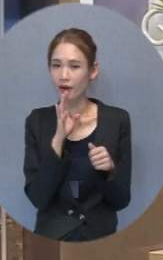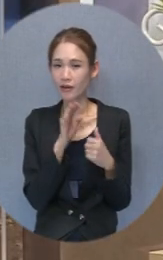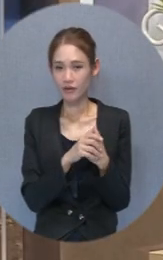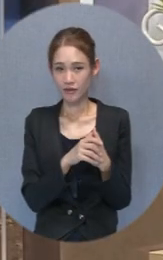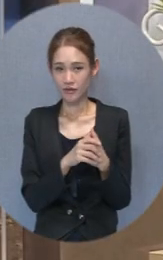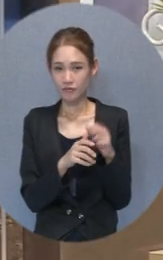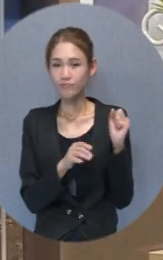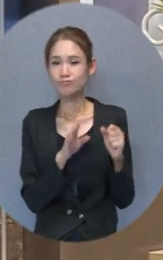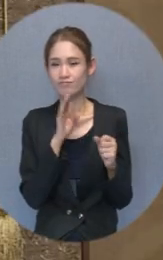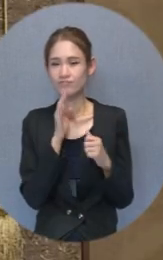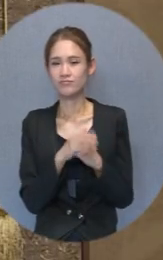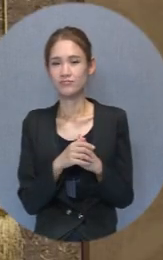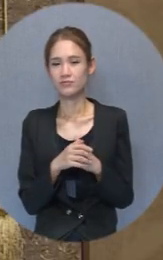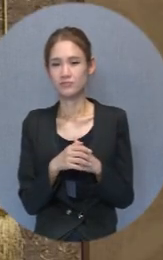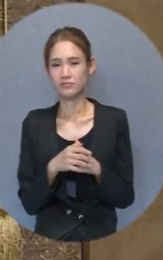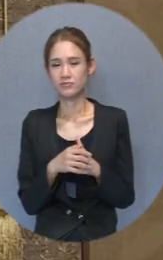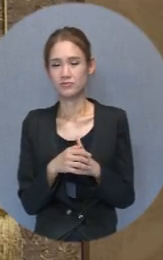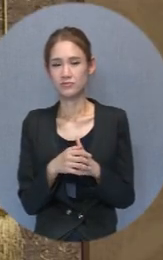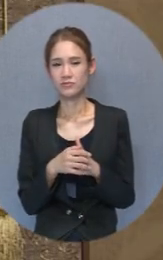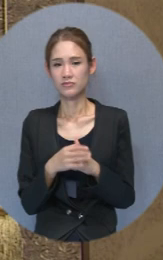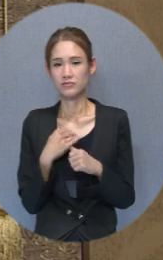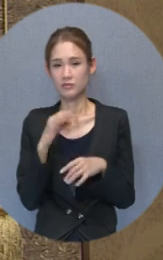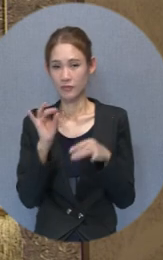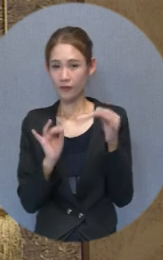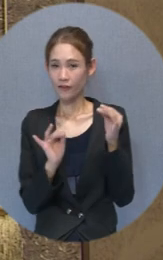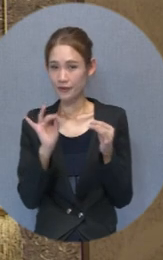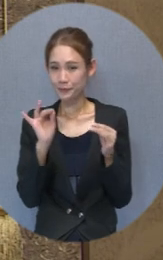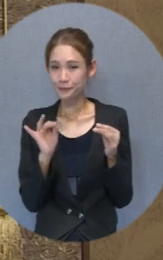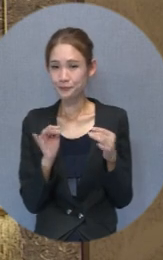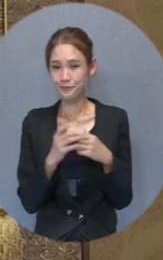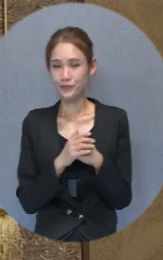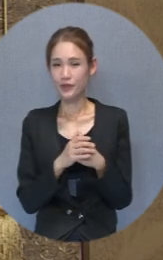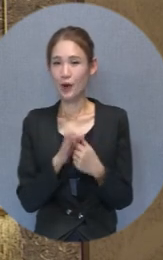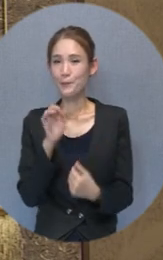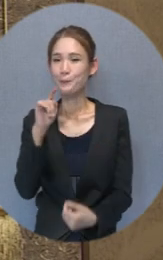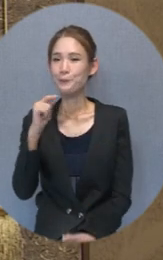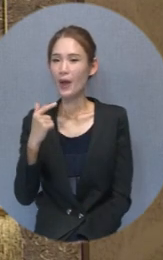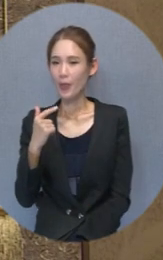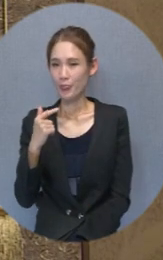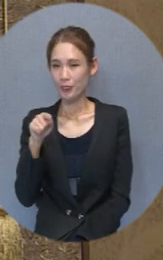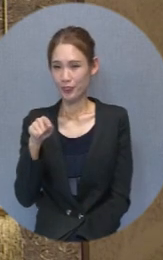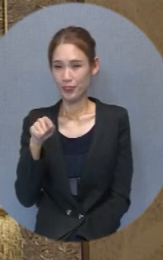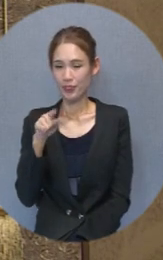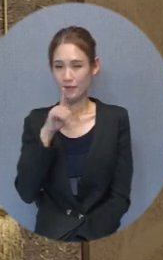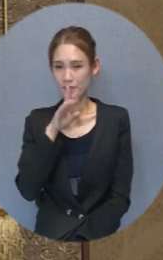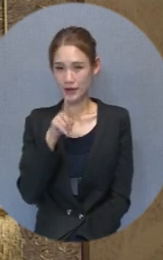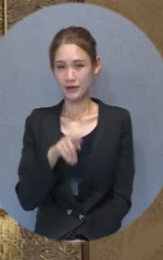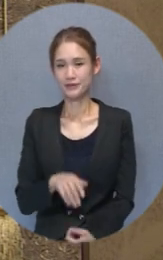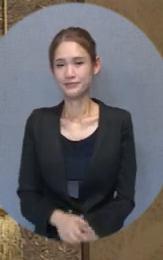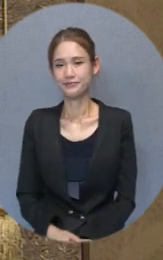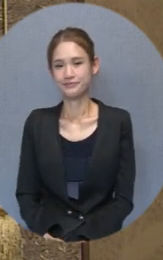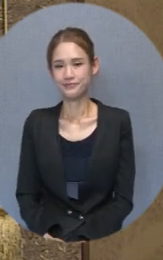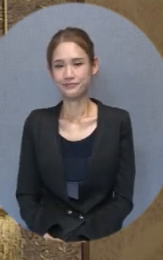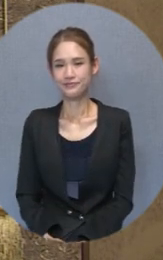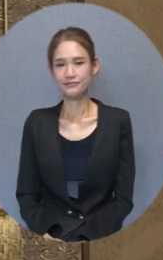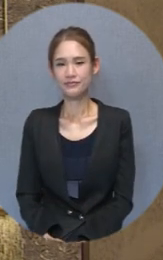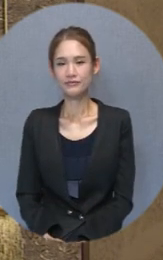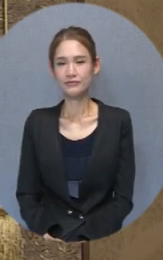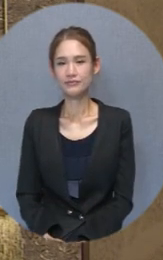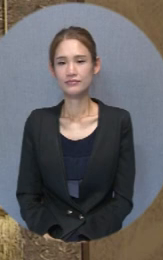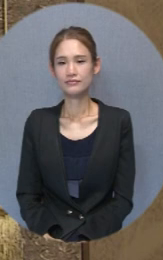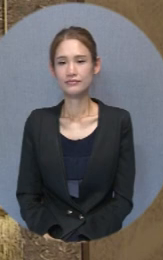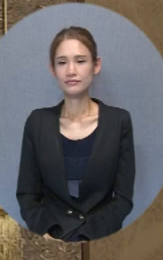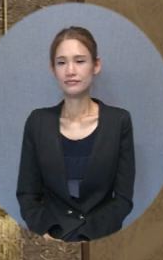네, 네, 맞아요. 네. 다 저희가 이 인형 같은 경우에는 면으로 네. 되어 있고요. 네. 그리고